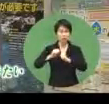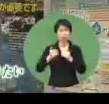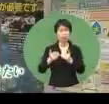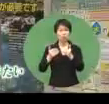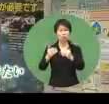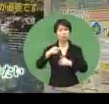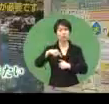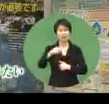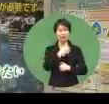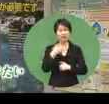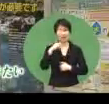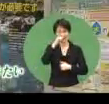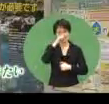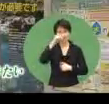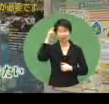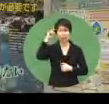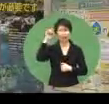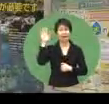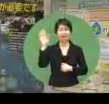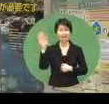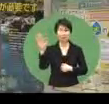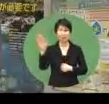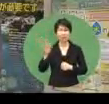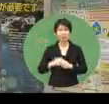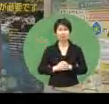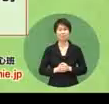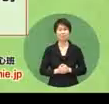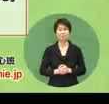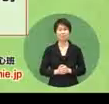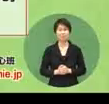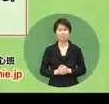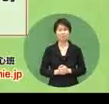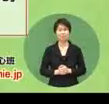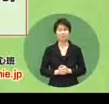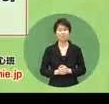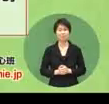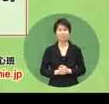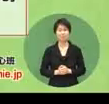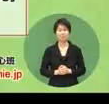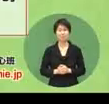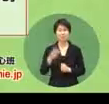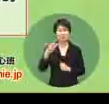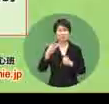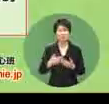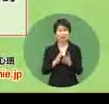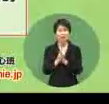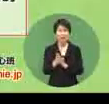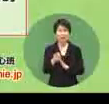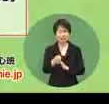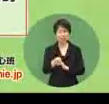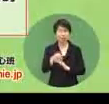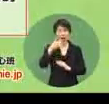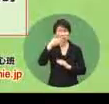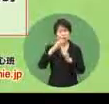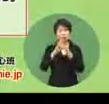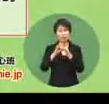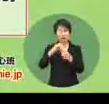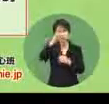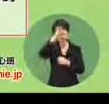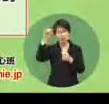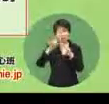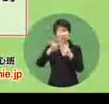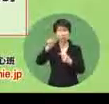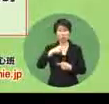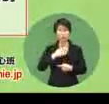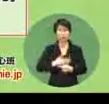めていければなと考えております。 三重県では食に関する知識と理